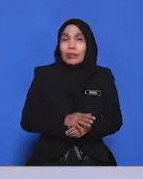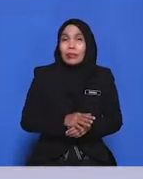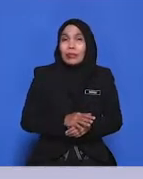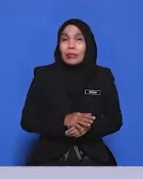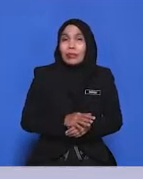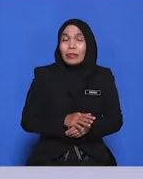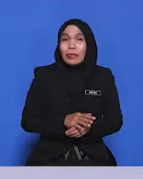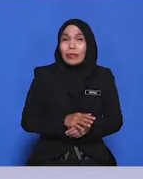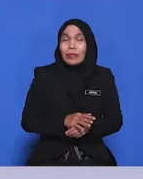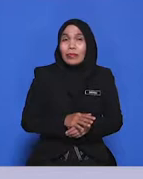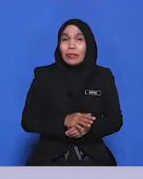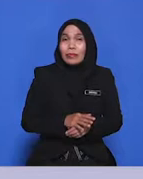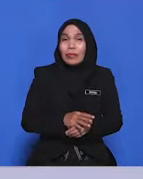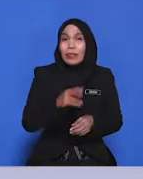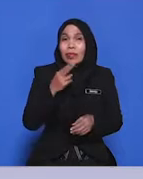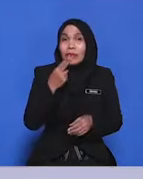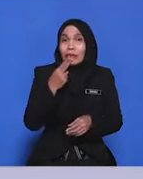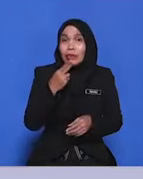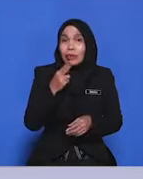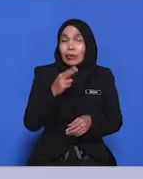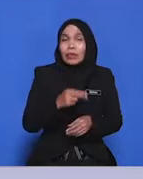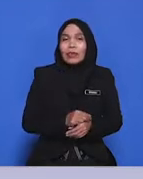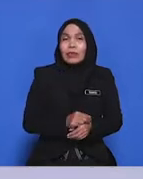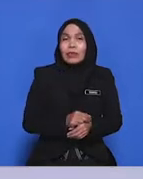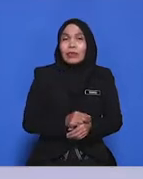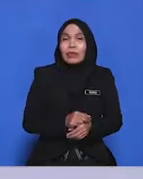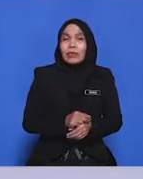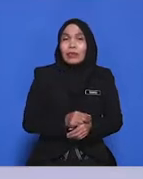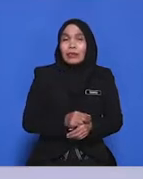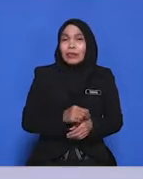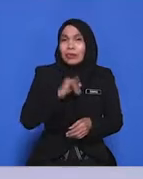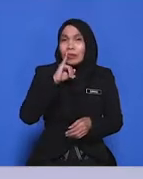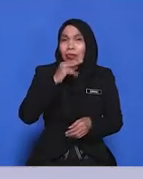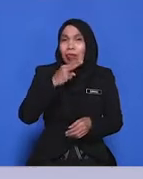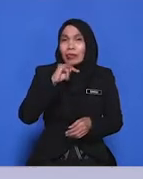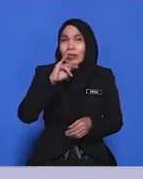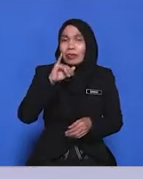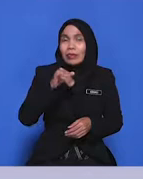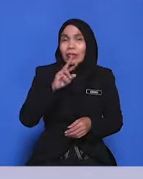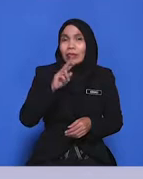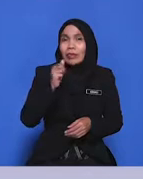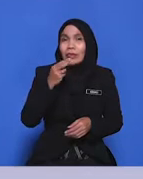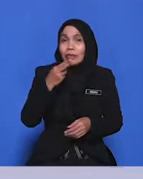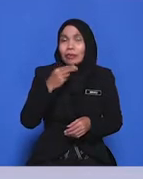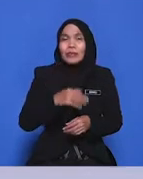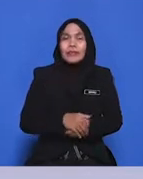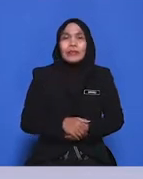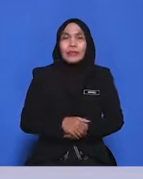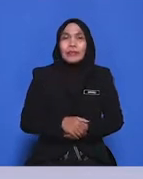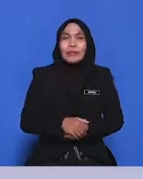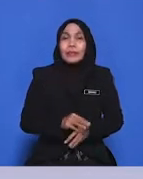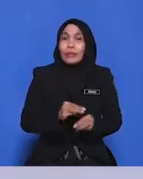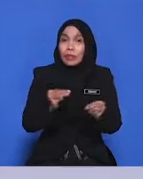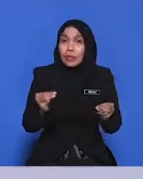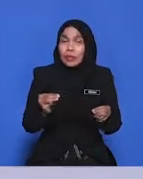1130 Hijrah. Setelah 18 keluaran, iaitu selepas 8 bulan penerbitannya,